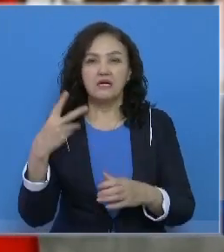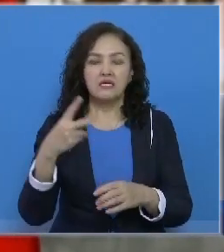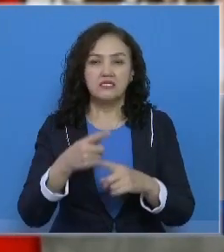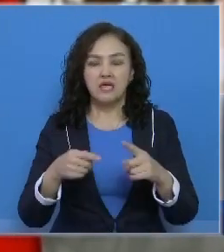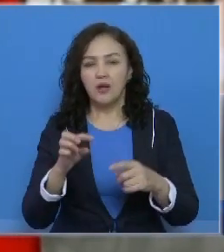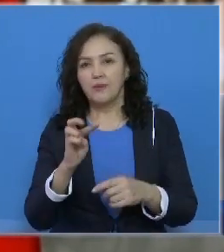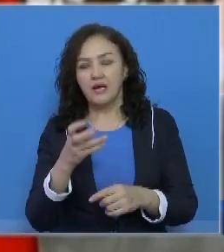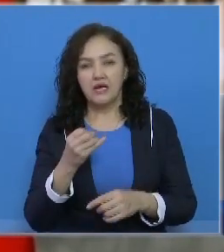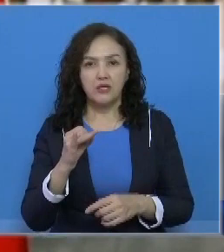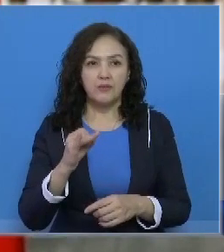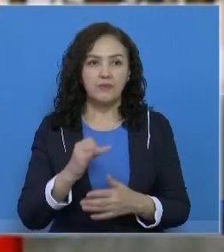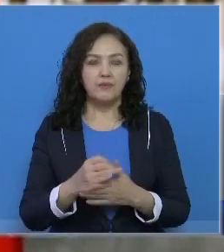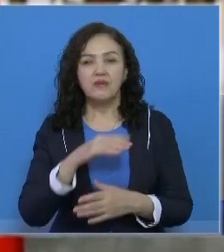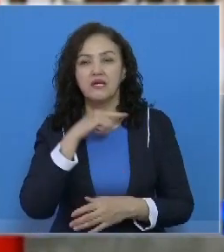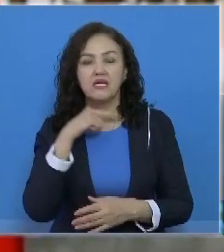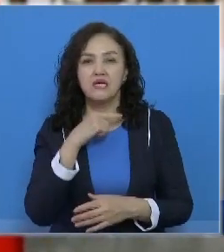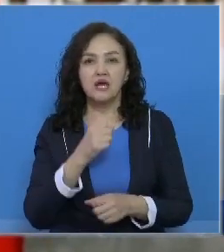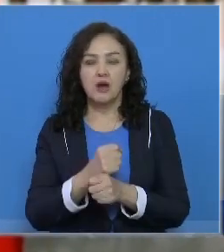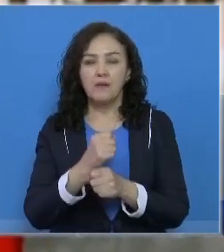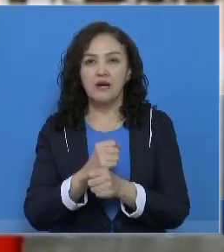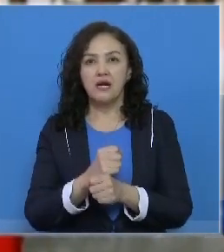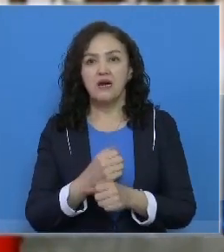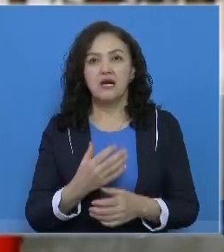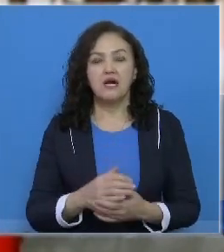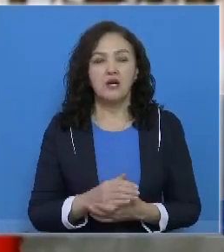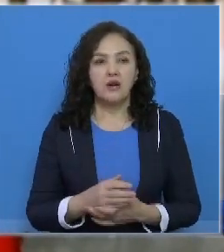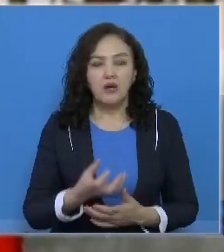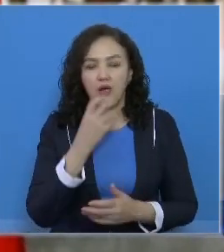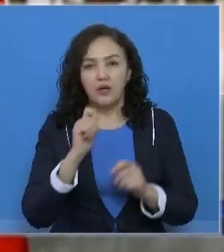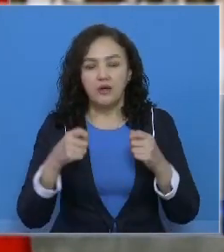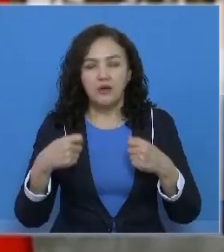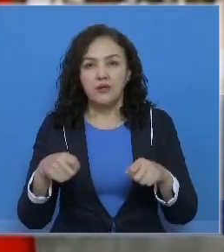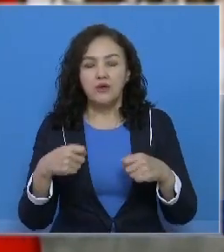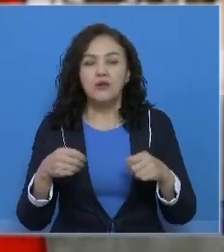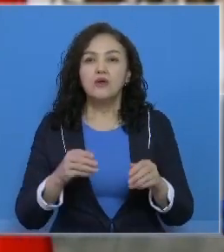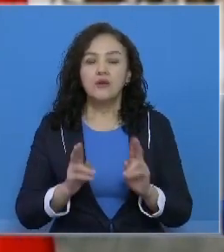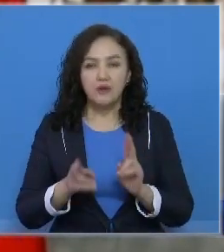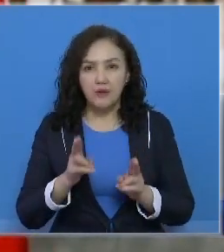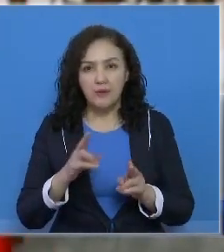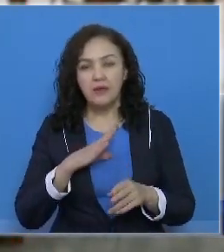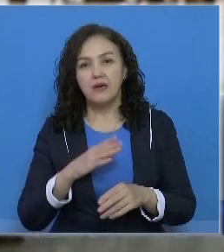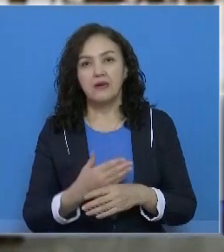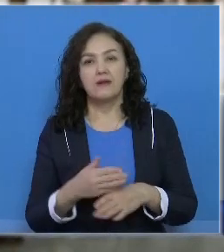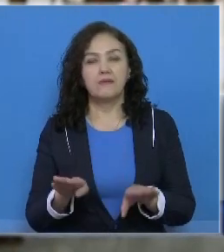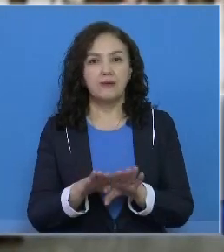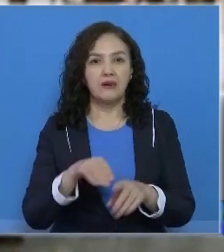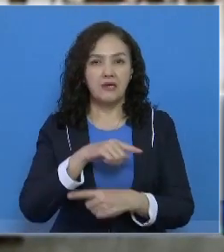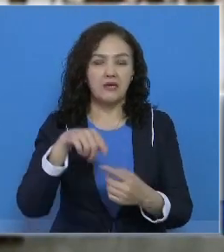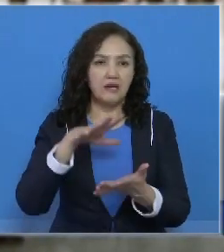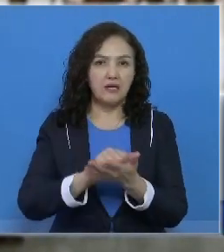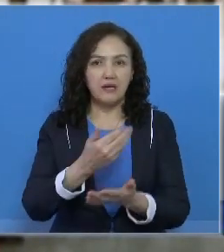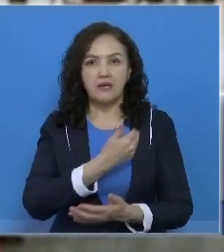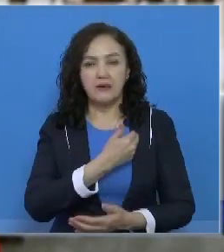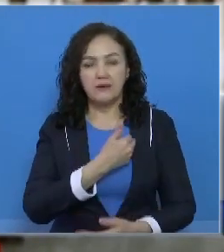2,5% ет өнімдерін, яғни ұлттық өнімдерімізді дәріптейтін сол кәсіппен айналысқым